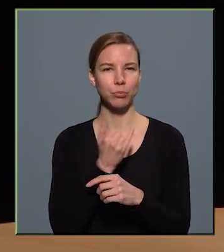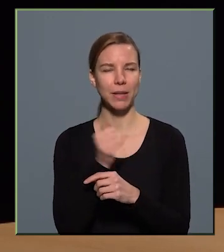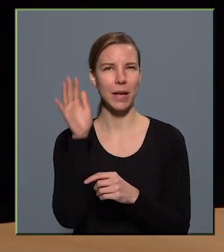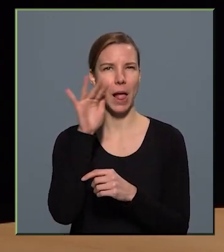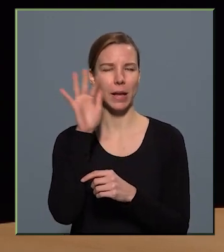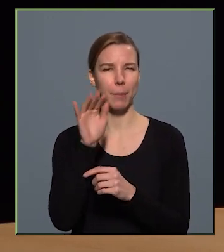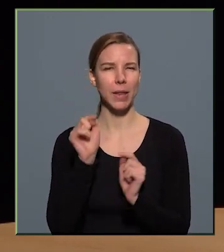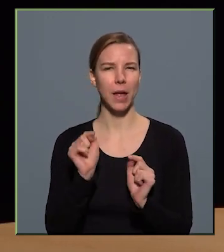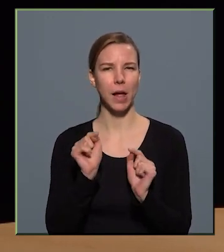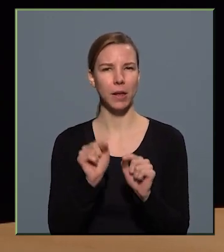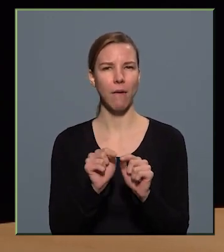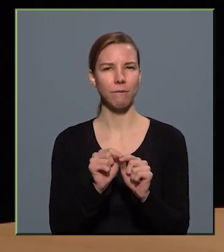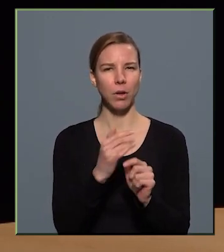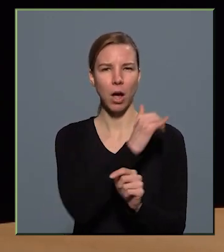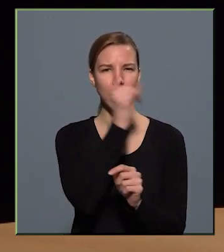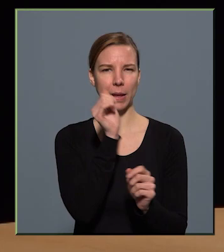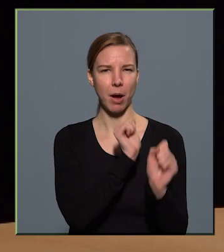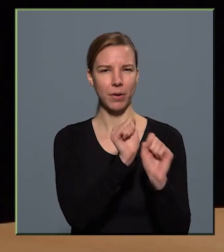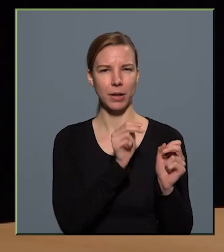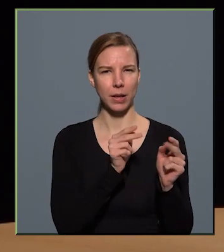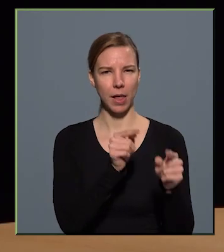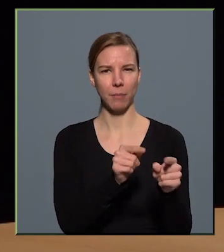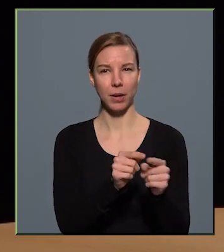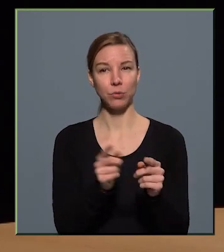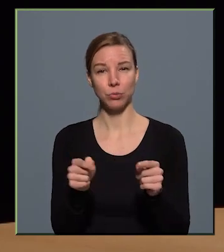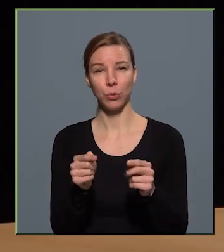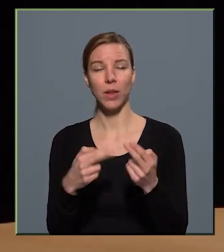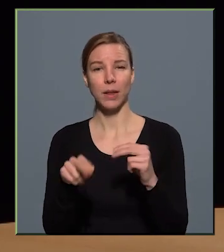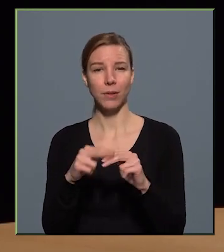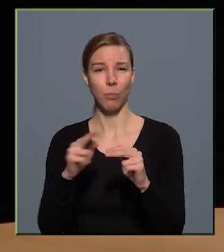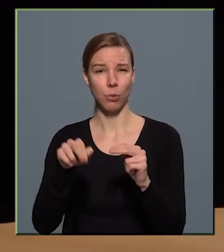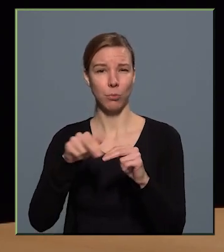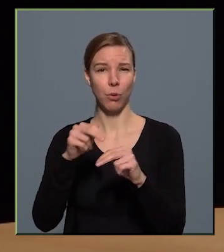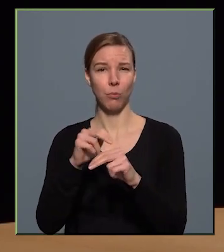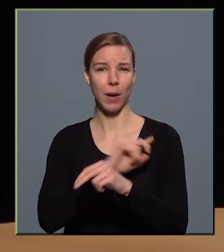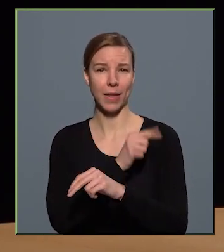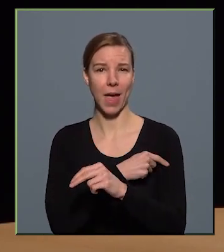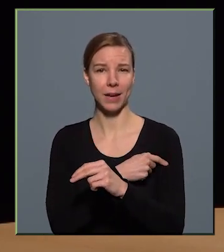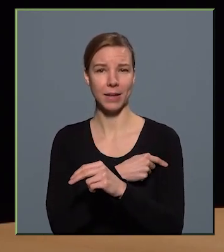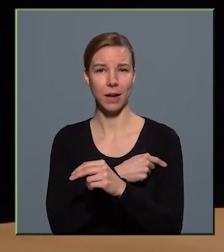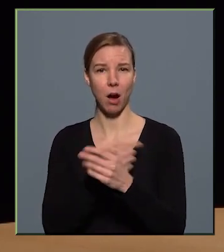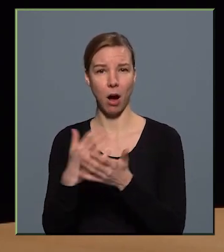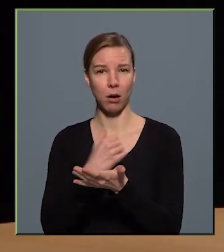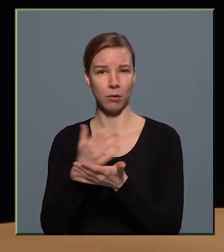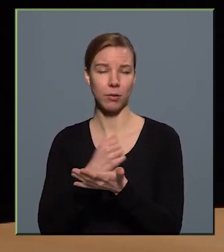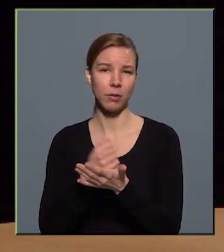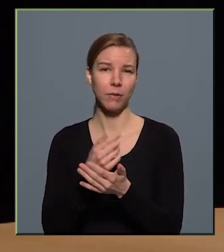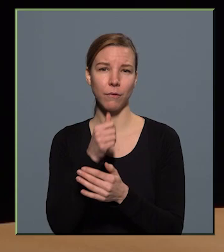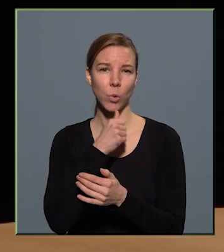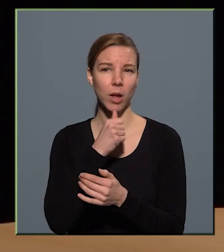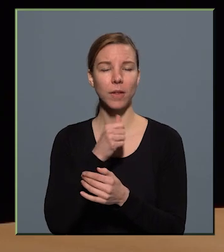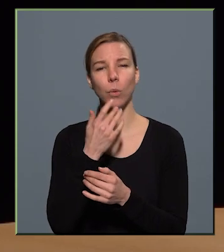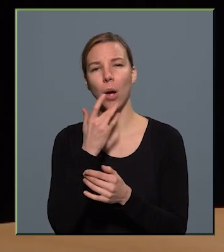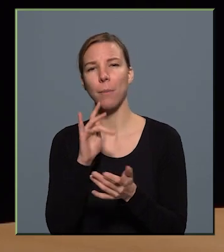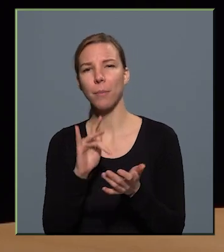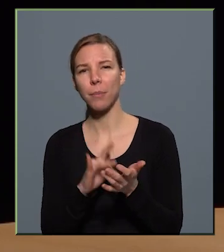hogy van a klímavédelem, és van az, hogy egyre több energiát fogyasztunk. Tehát ha csak arra gondolunk, hogy nem tudom,